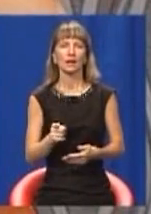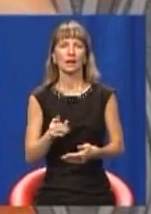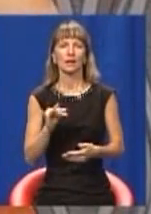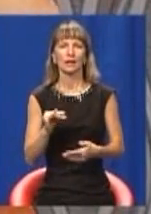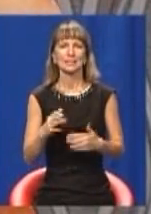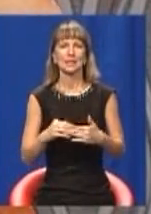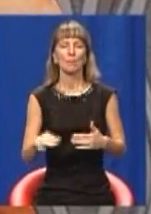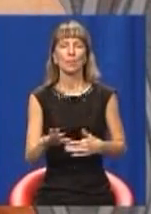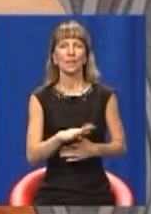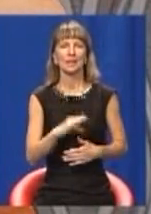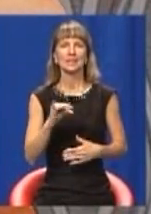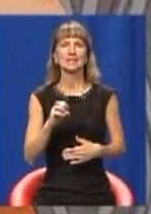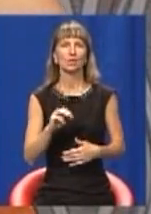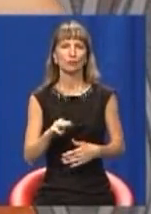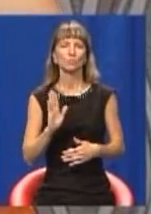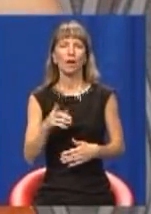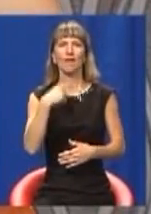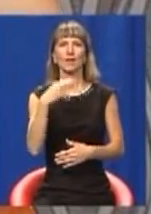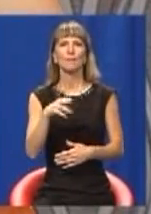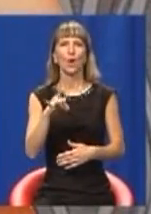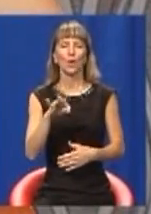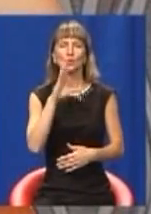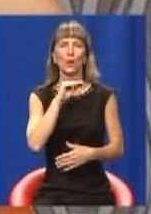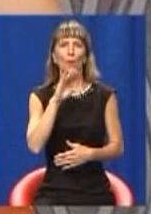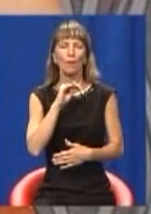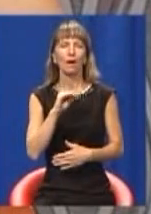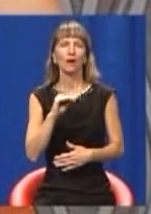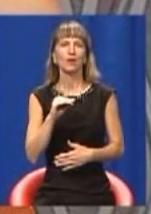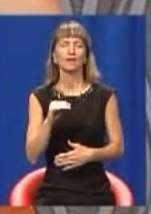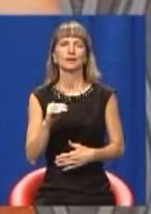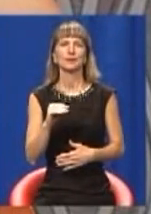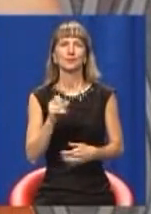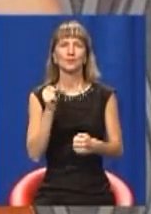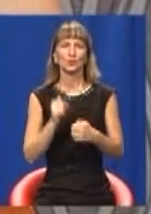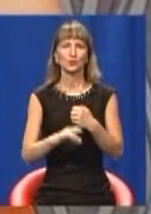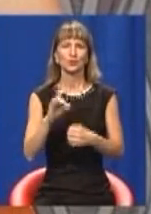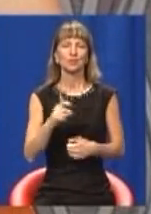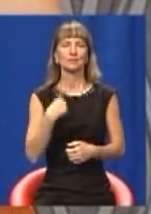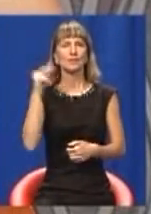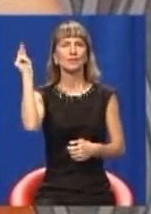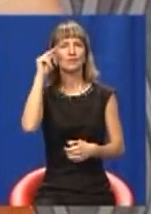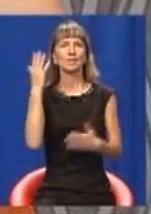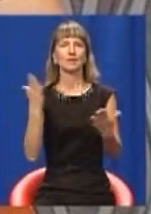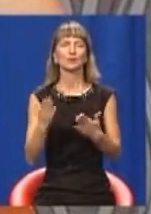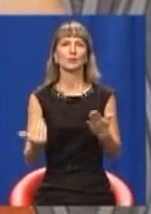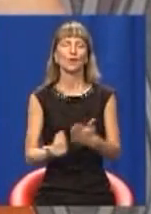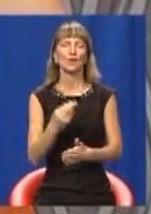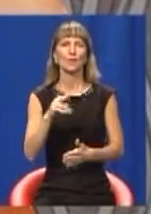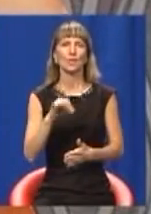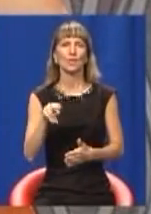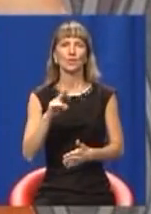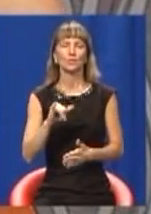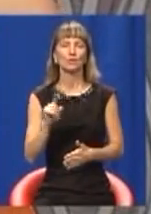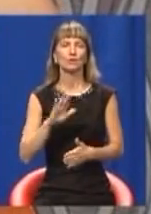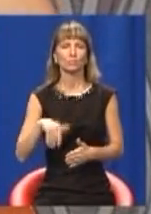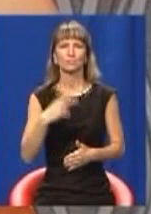істот, будемо говорити сьогодні з вами про собак, як зазвичай, тому що ми звикли з вами, що кожного разу ми вивчаємо якусь нову породу, щоб ви потім